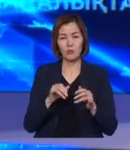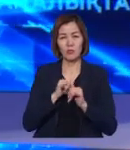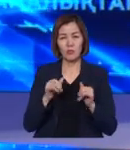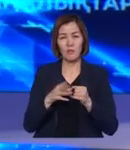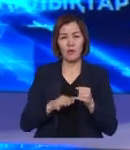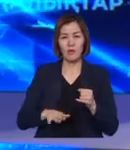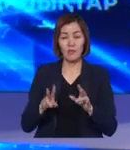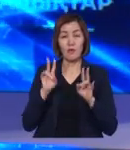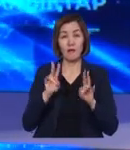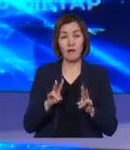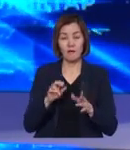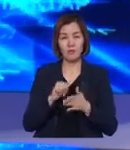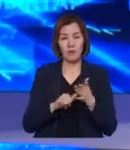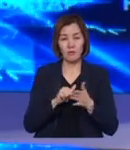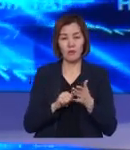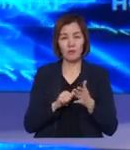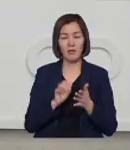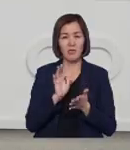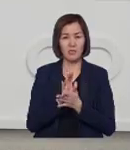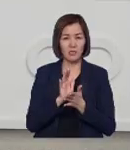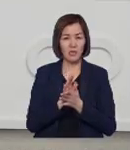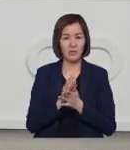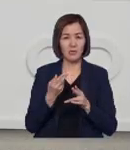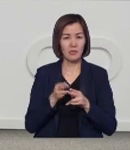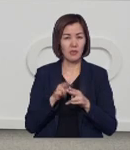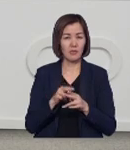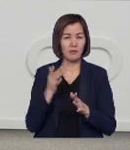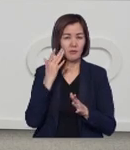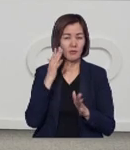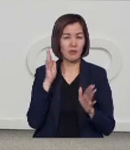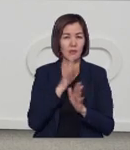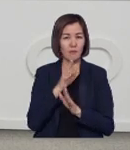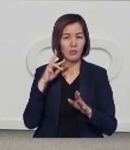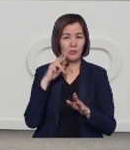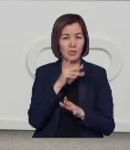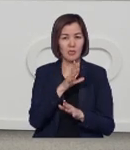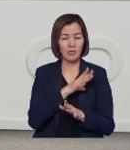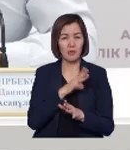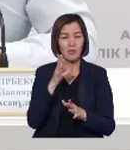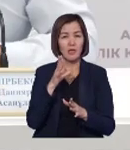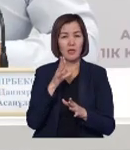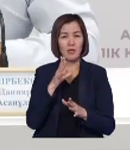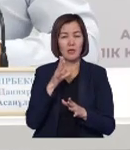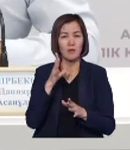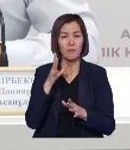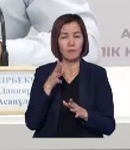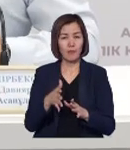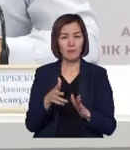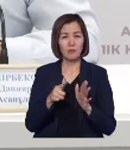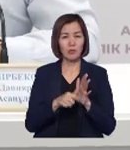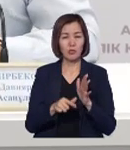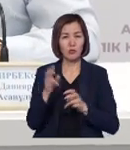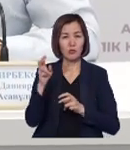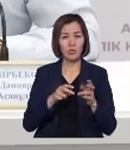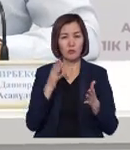аймақ, алайда соның салдарынан шығатын қалдықтар қоршаған ортаға зиян тигізіп отыр. Ақпаратқа сүйенсек, өңірде 5700